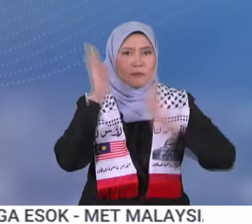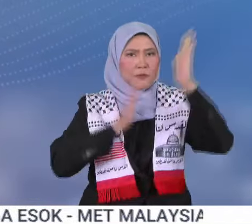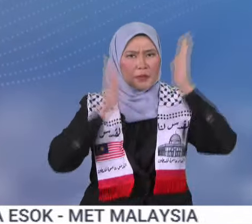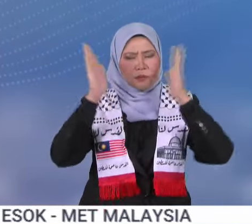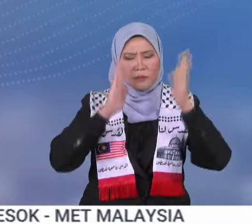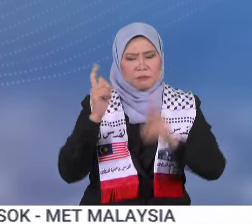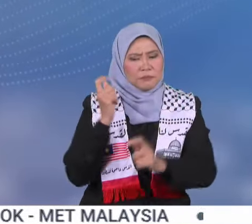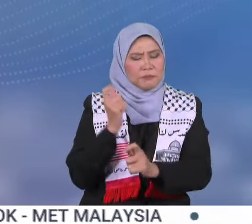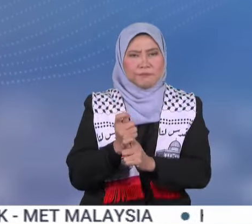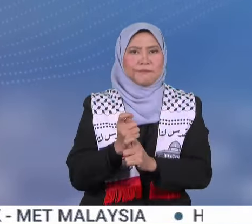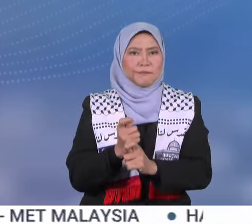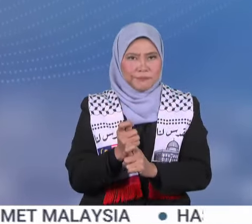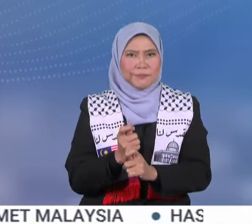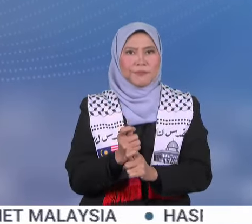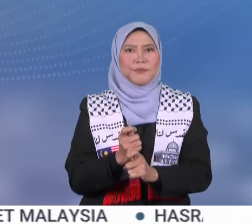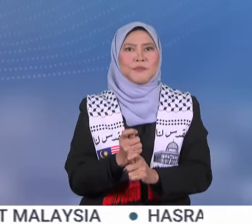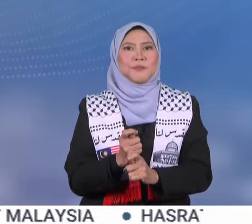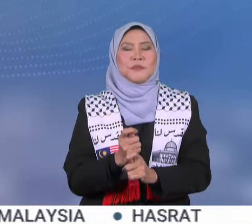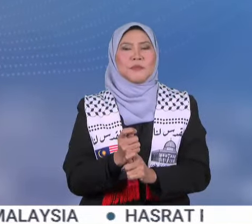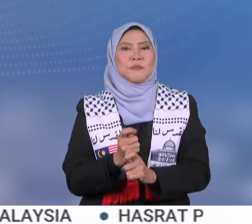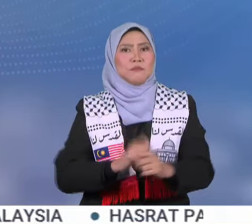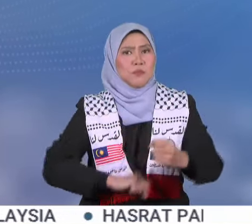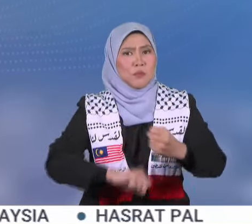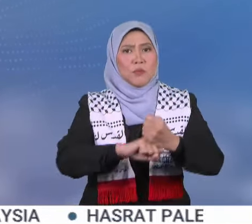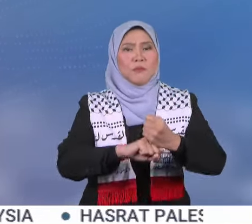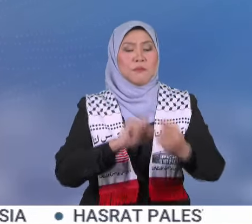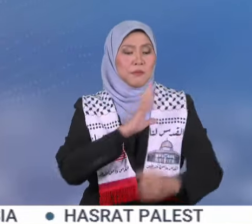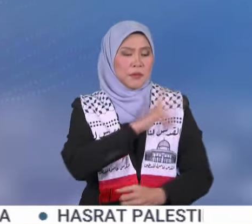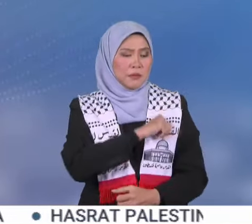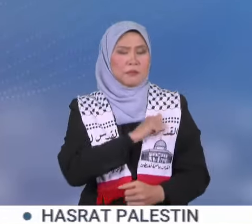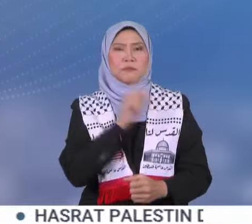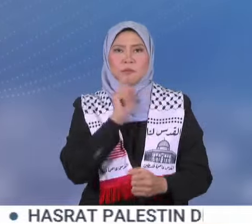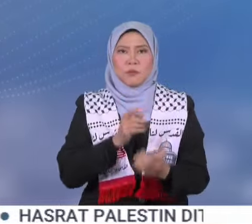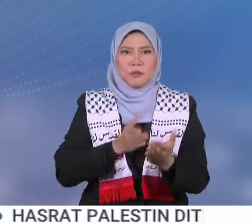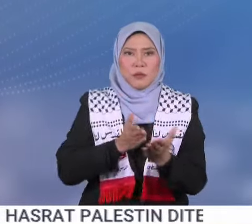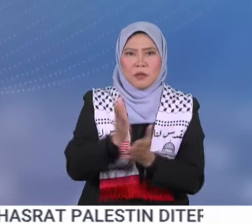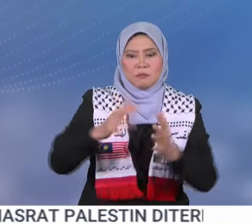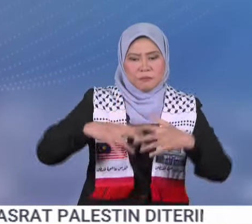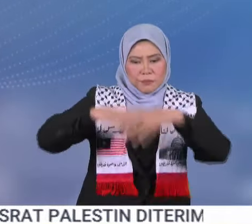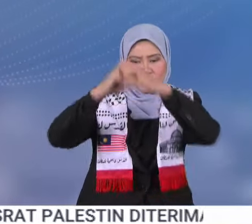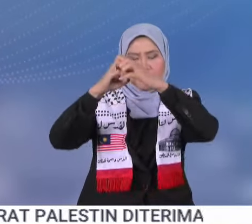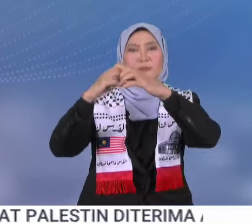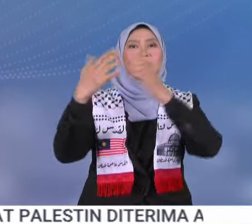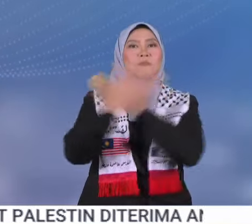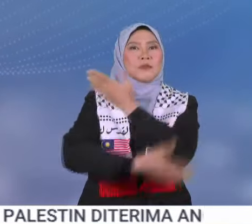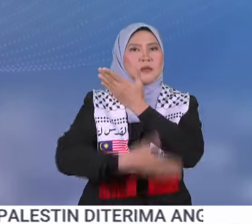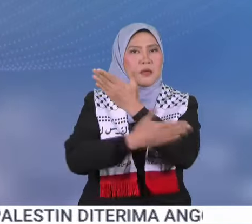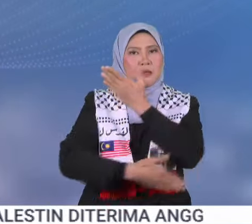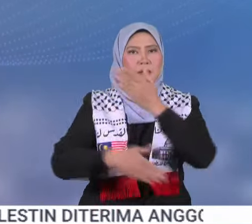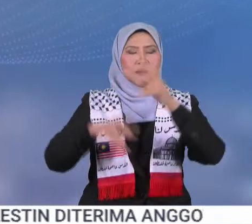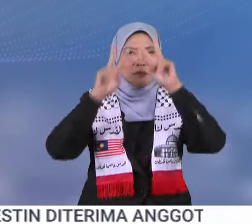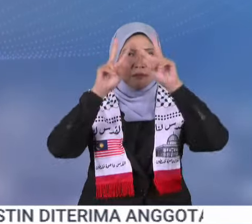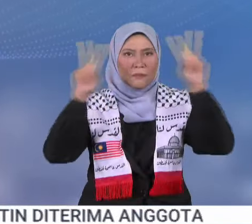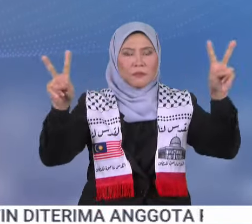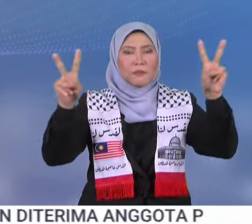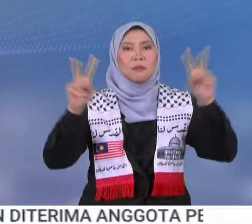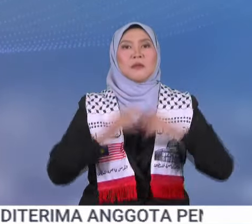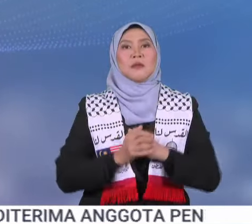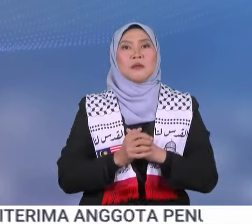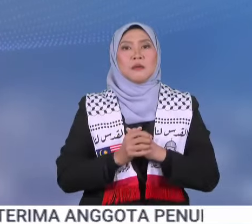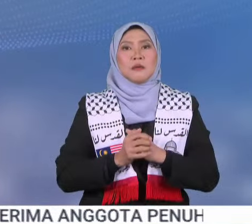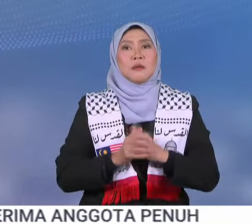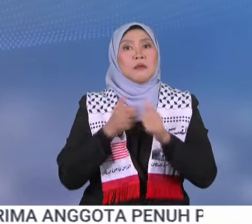Malaysia kekal dengan pendirian berprinsip bahawa Palestin berhak membentuk sebuah negara yang merdeka dan berdaulat